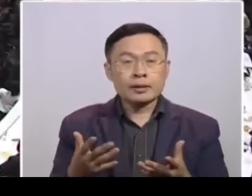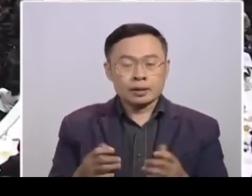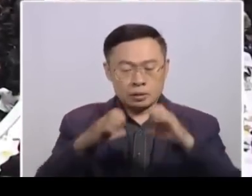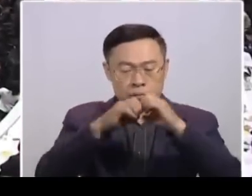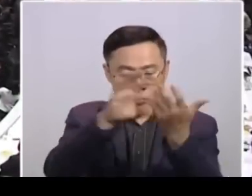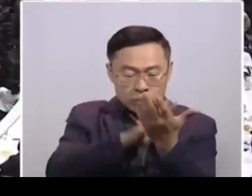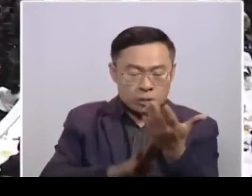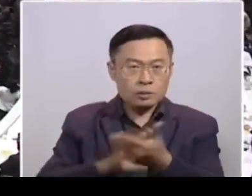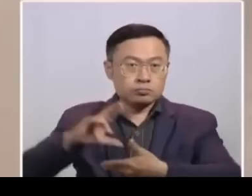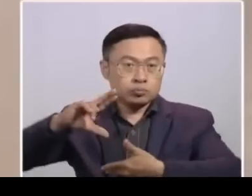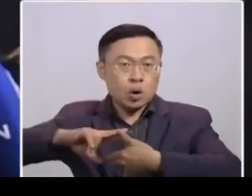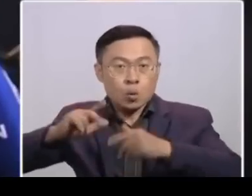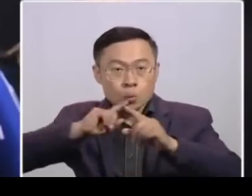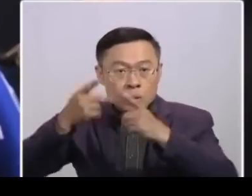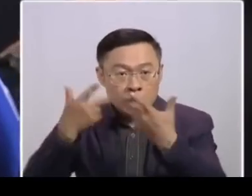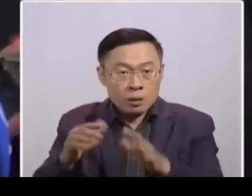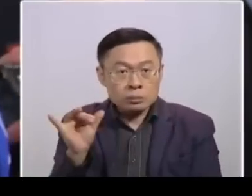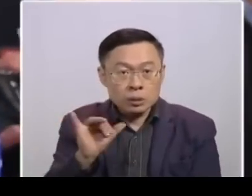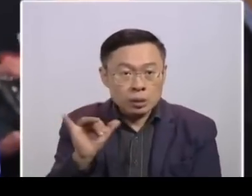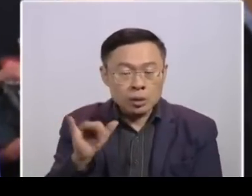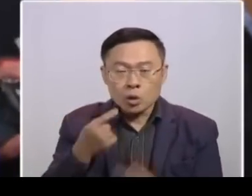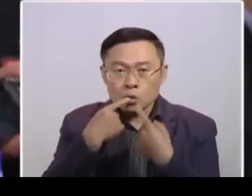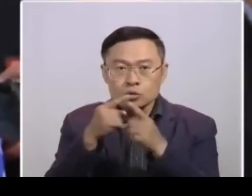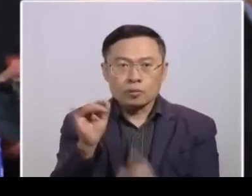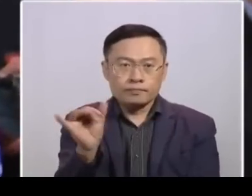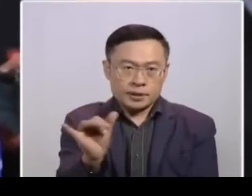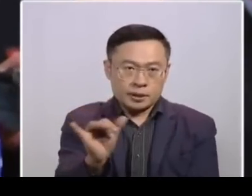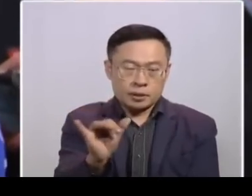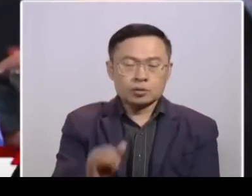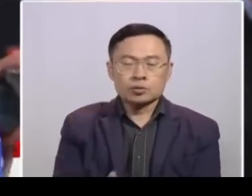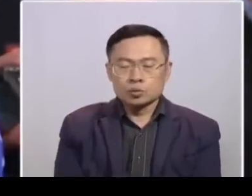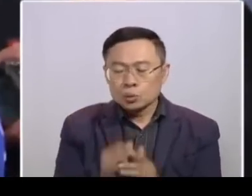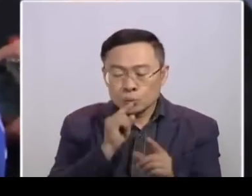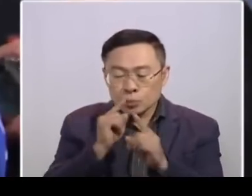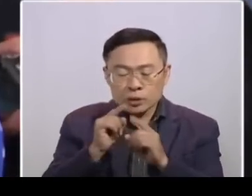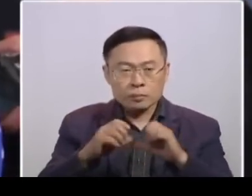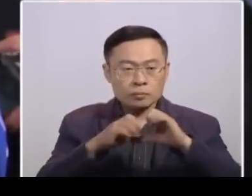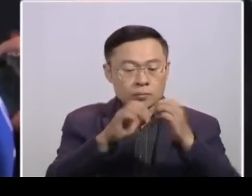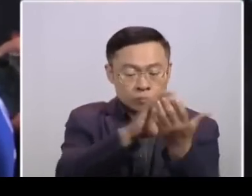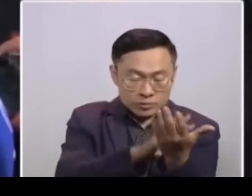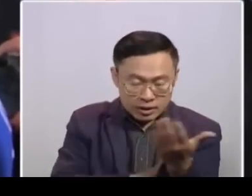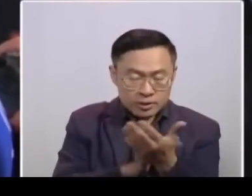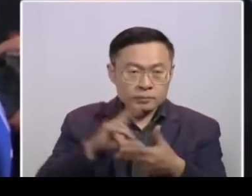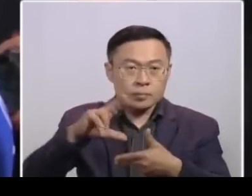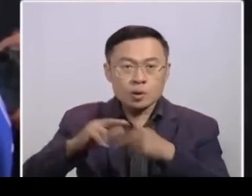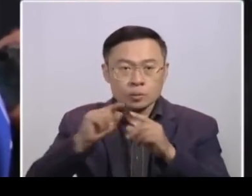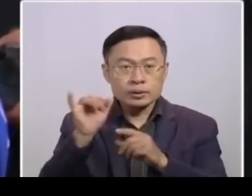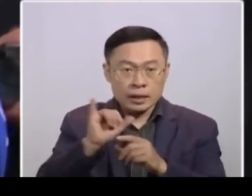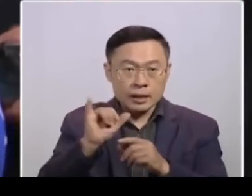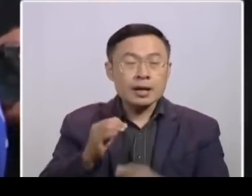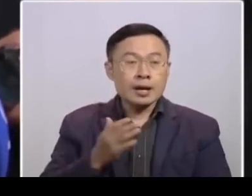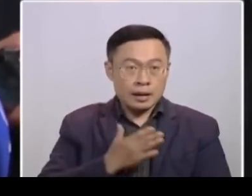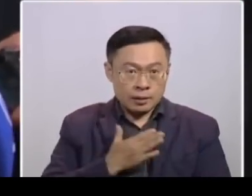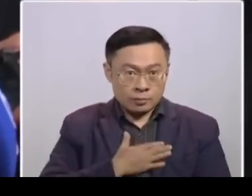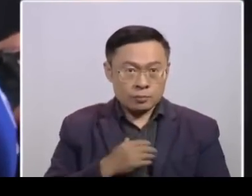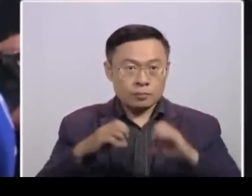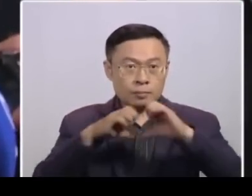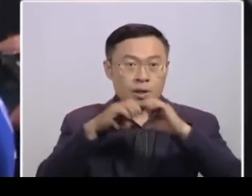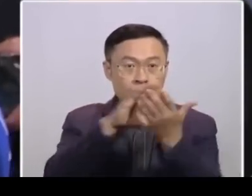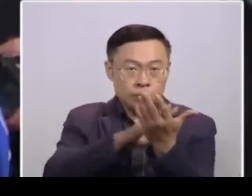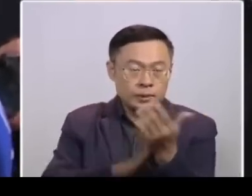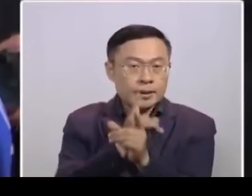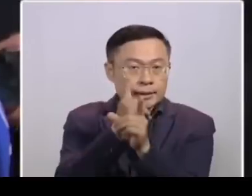ค่ะ ทางพรรคภูมิใจไทยเราก็บอกอยู่แล้วว่าเรารักษามารยาทเราเล่นตามก